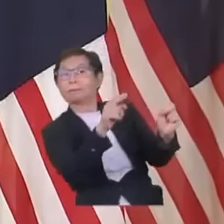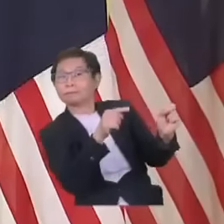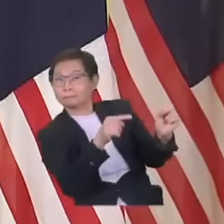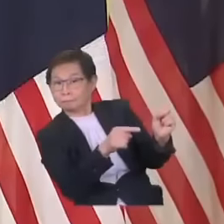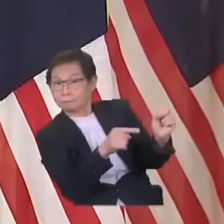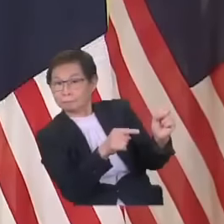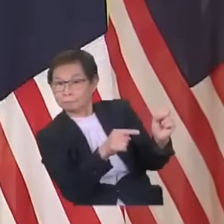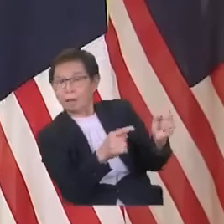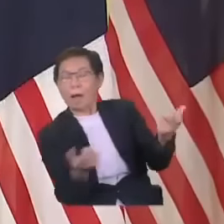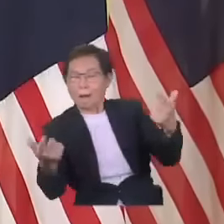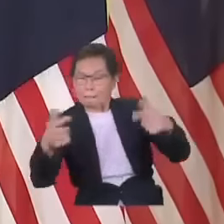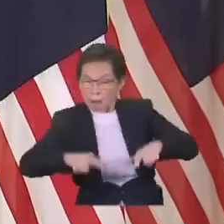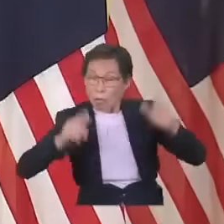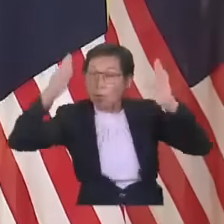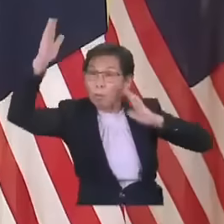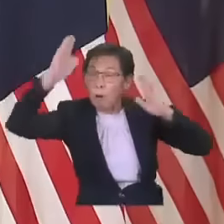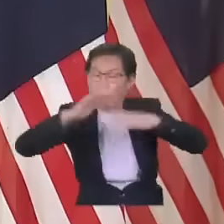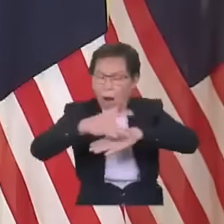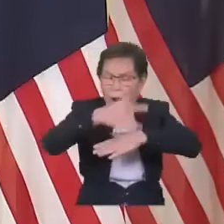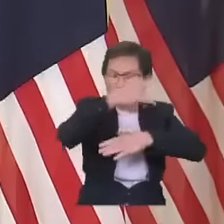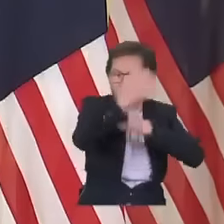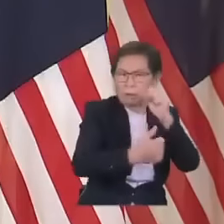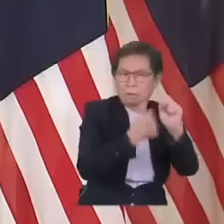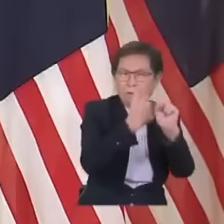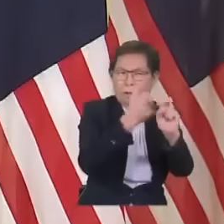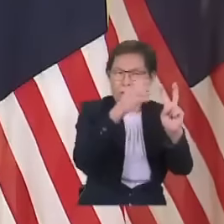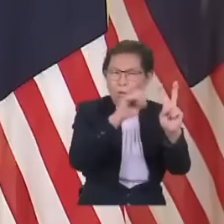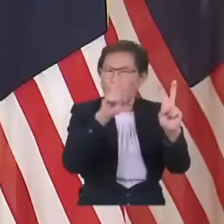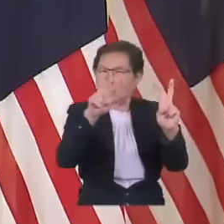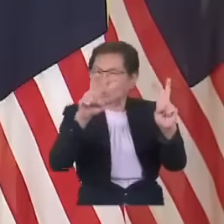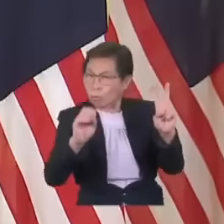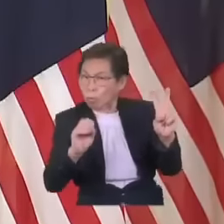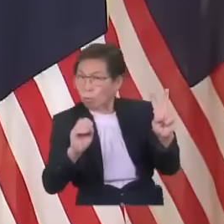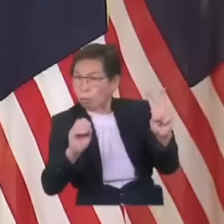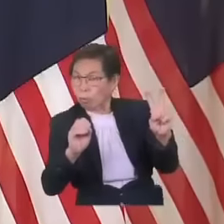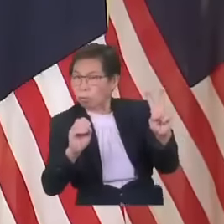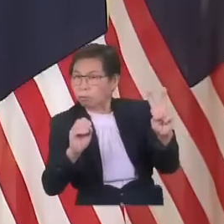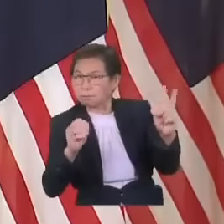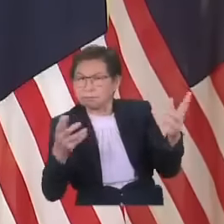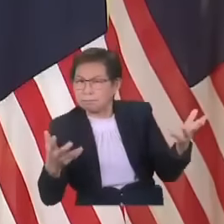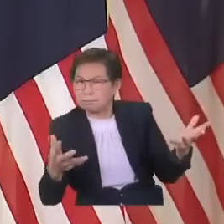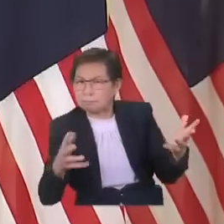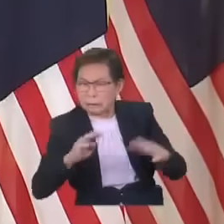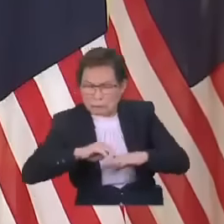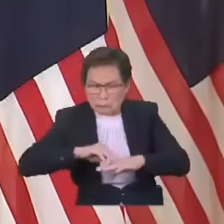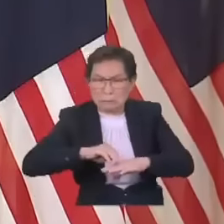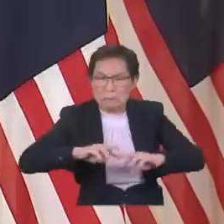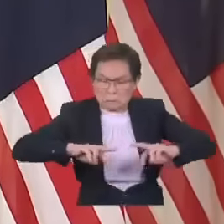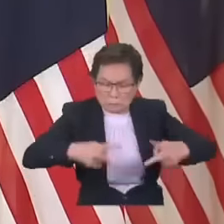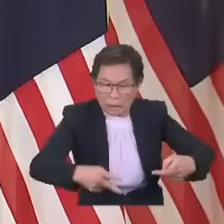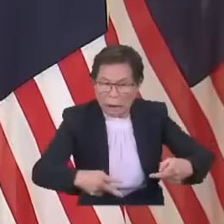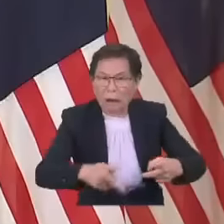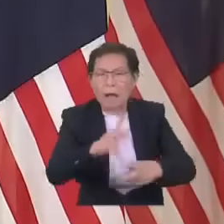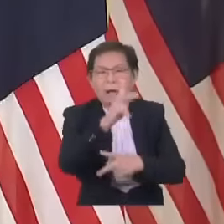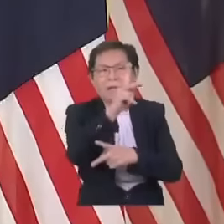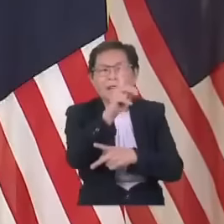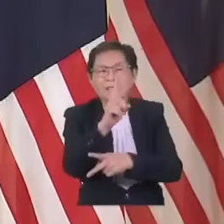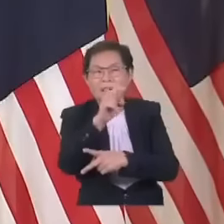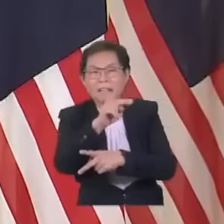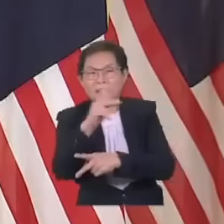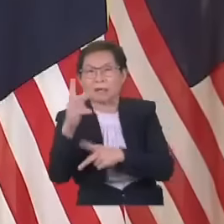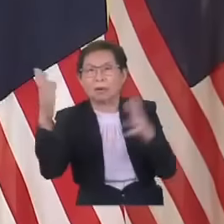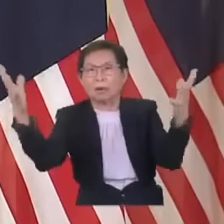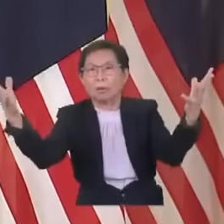yang melanda negara pada awal 2020 mengakibatkan keluaran dalam negara kasar